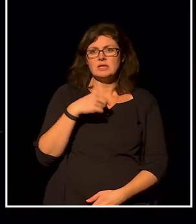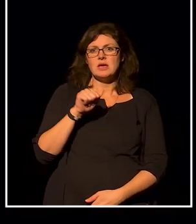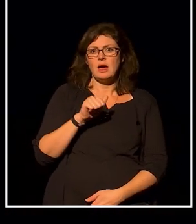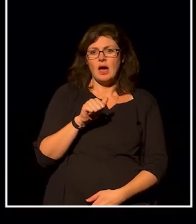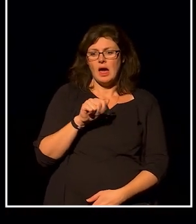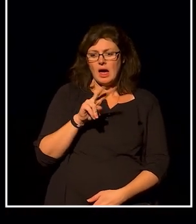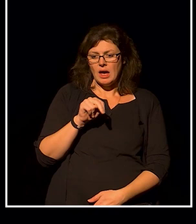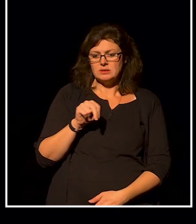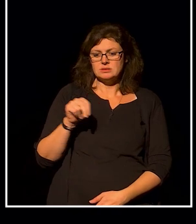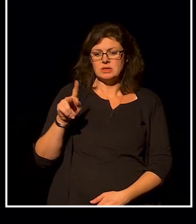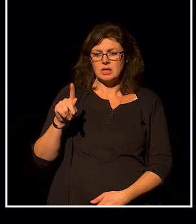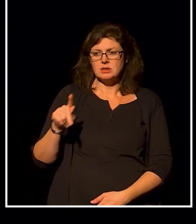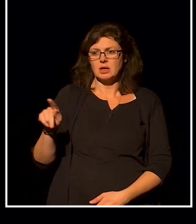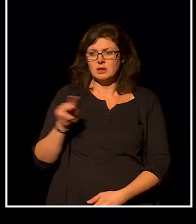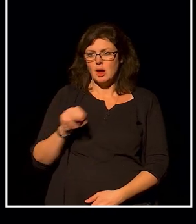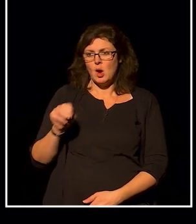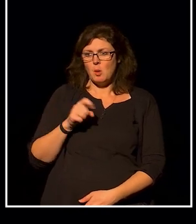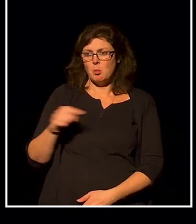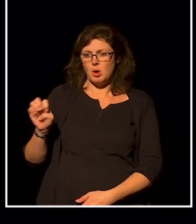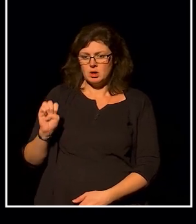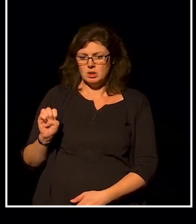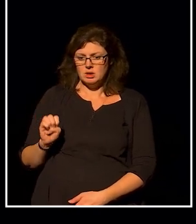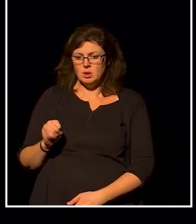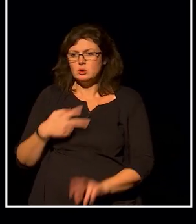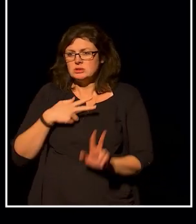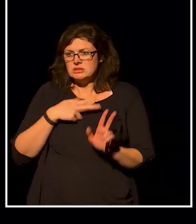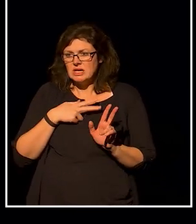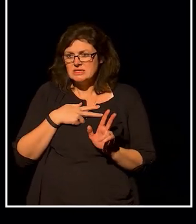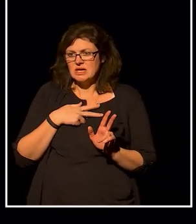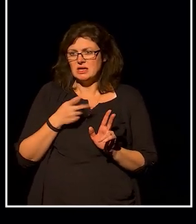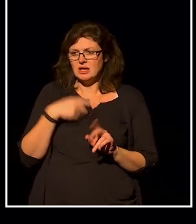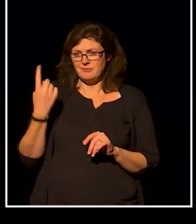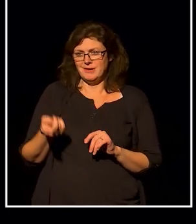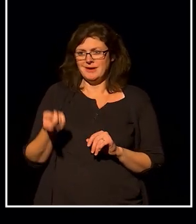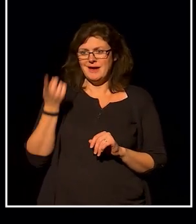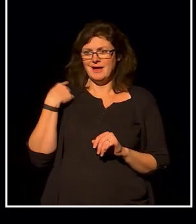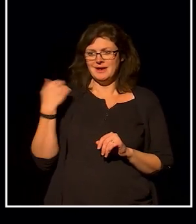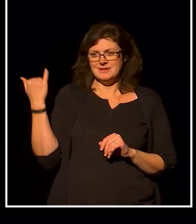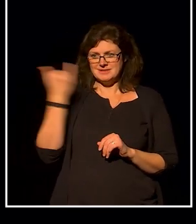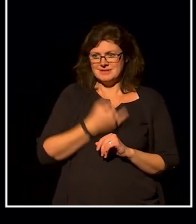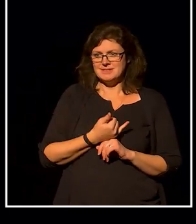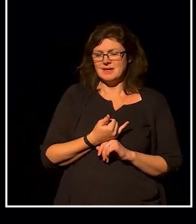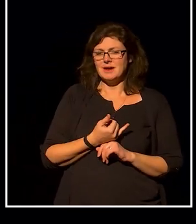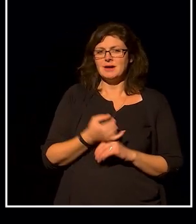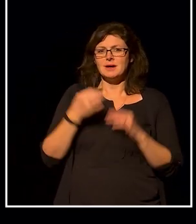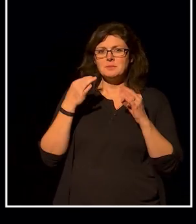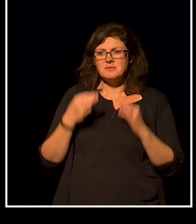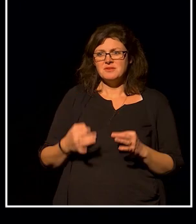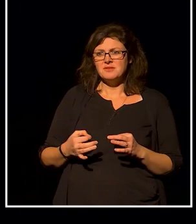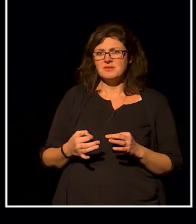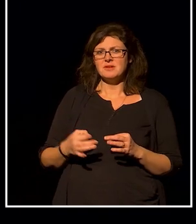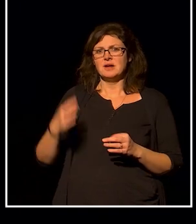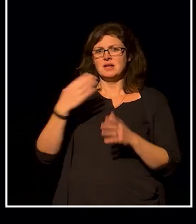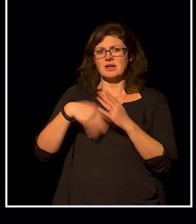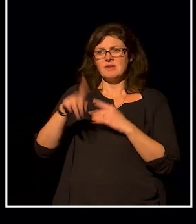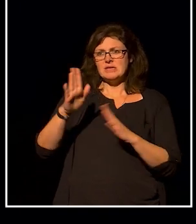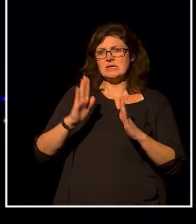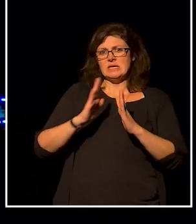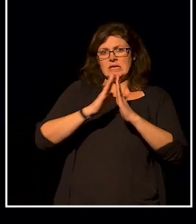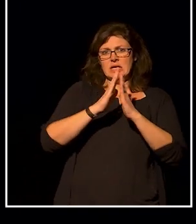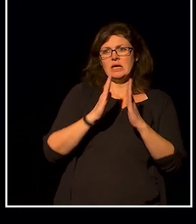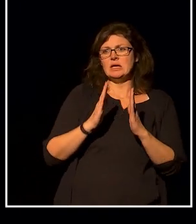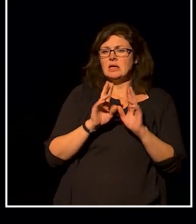Mogge. Tatsächlich haben wir letztes Jahr, als wir im Sommer da an der Kirche saßen, auch